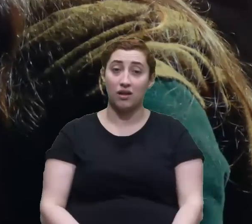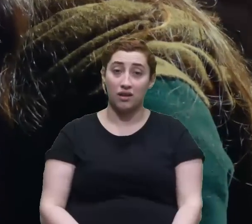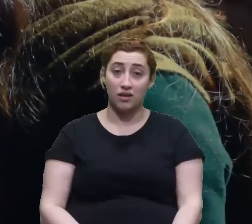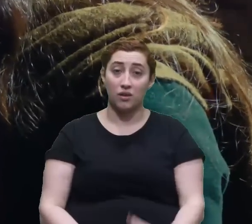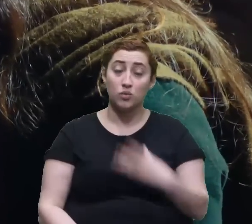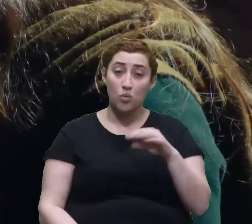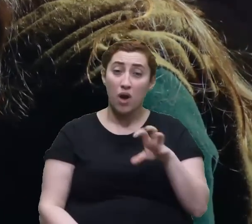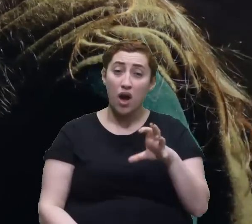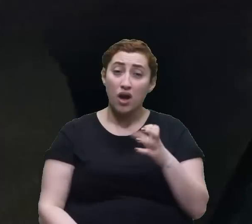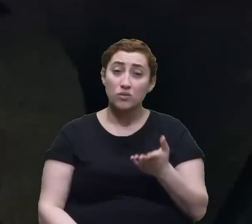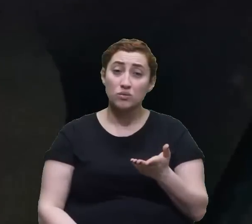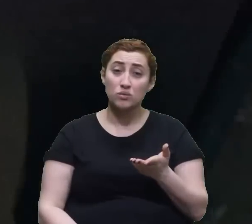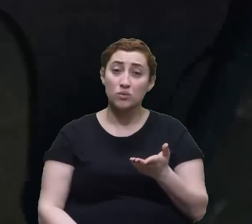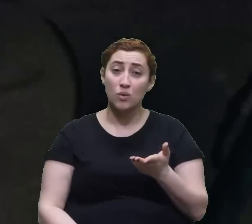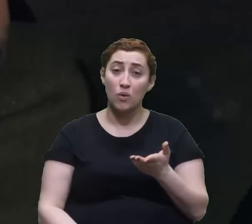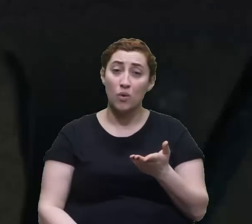Çok mu acıdı?